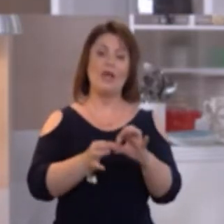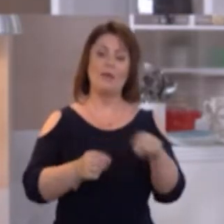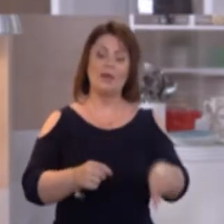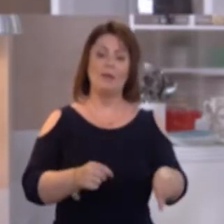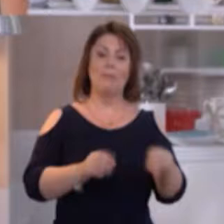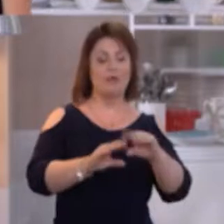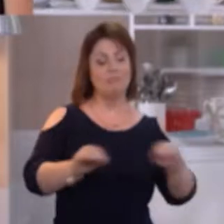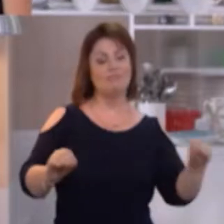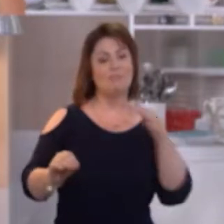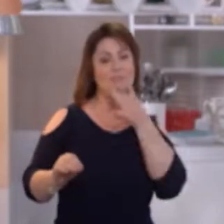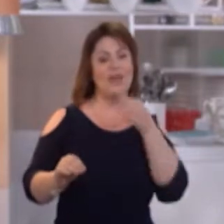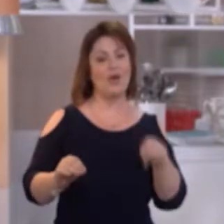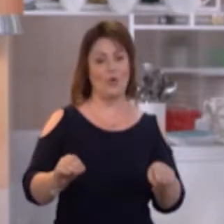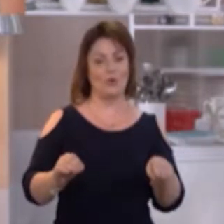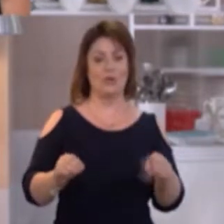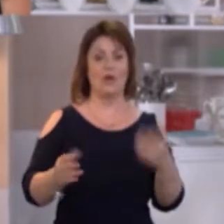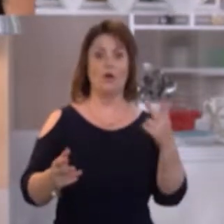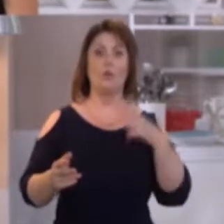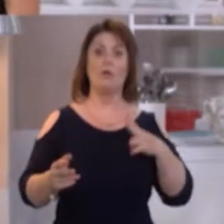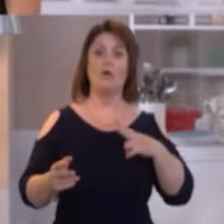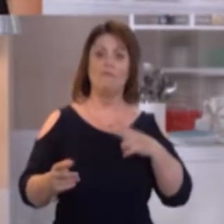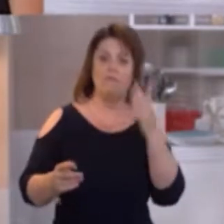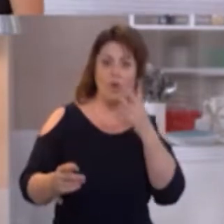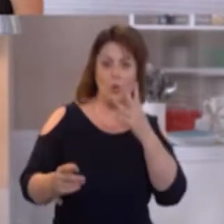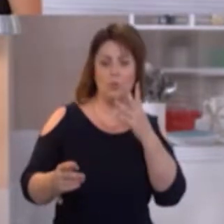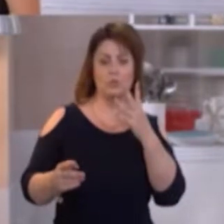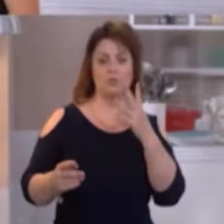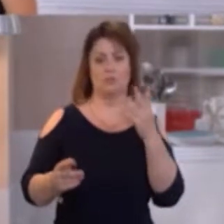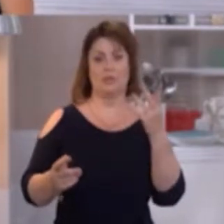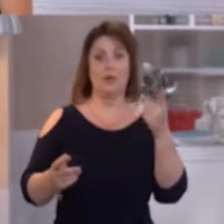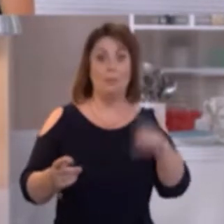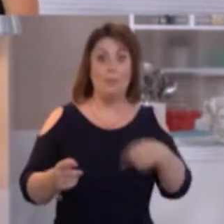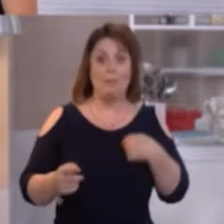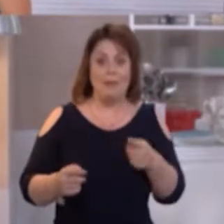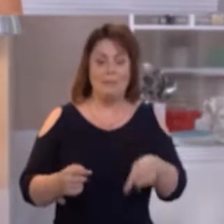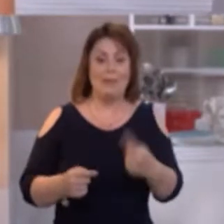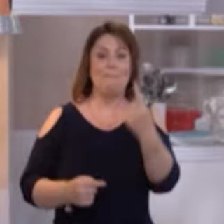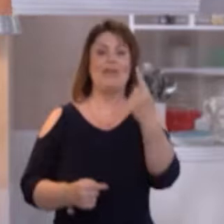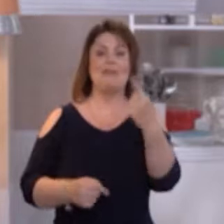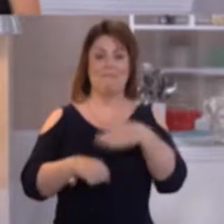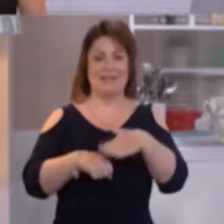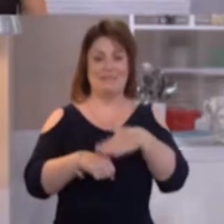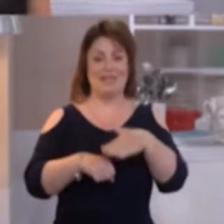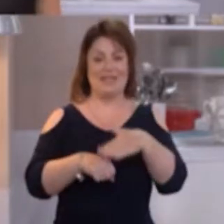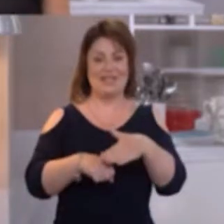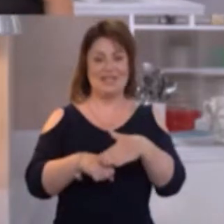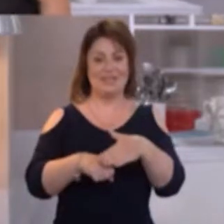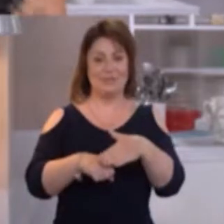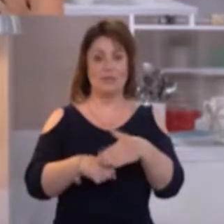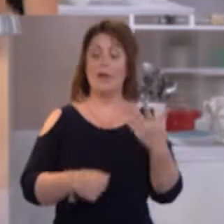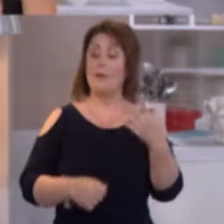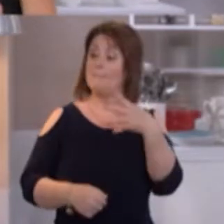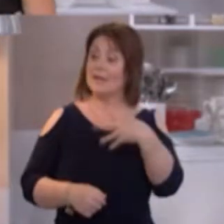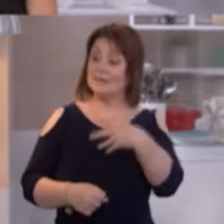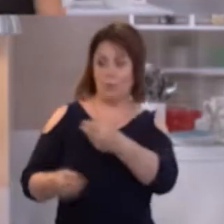che realizziamo. Quindi spero di non parlare troppo veloce, perché anche per me è la prima esperienza. Volta. Allora